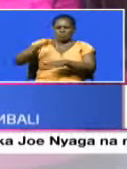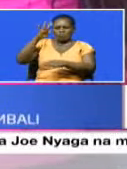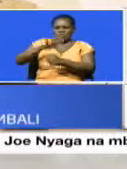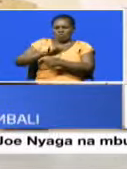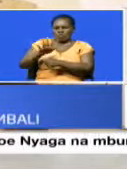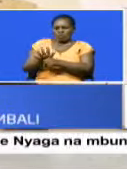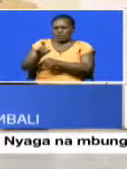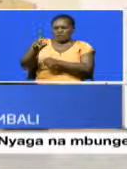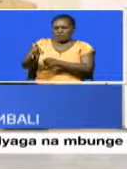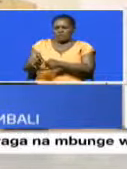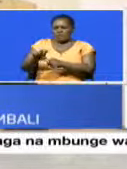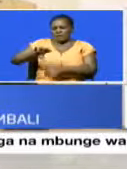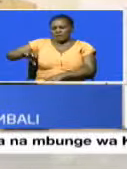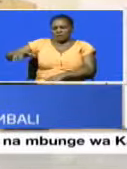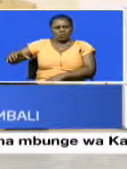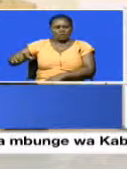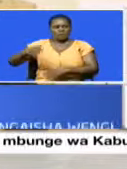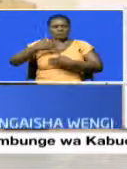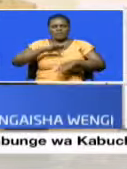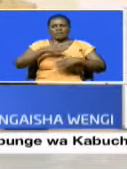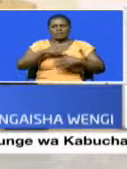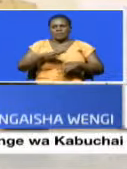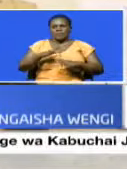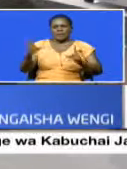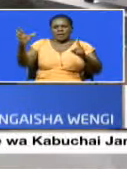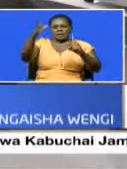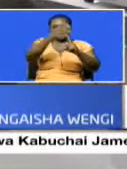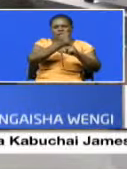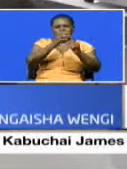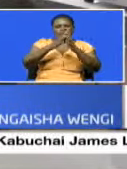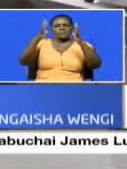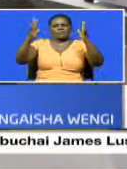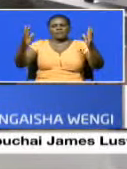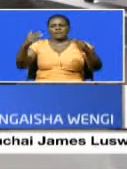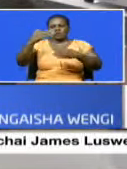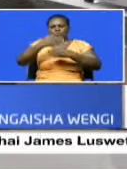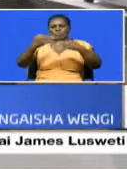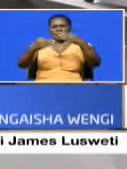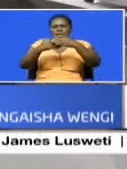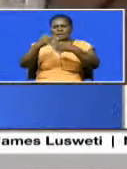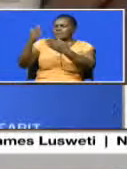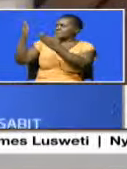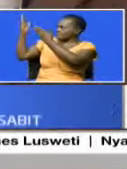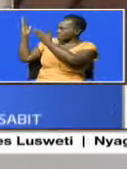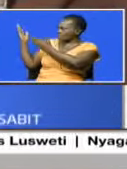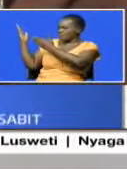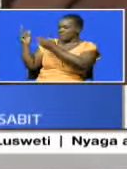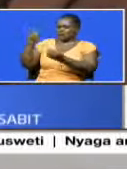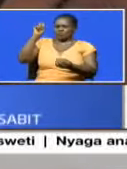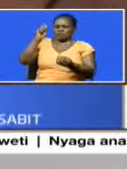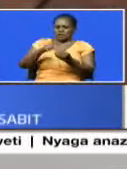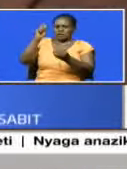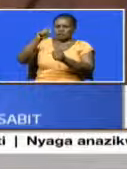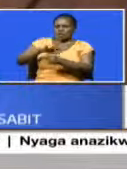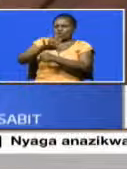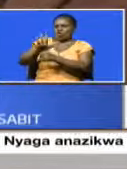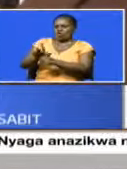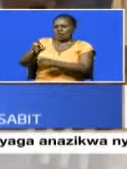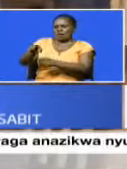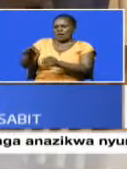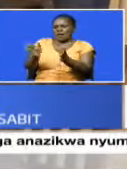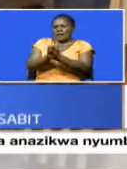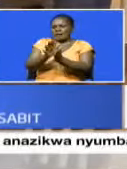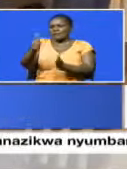vya corona, kaunti ya Marsabit imepiga hatua muhimu katika ujenzi wa maabara hii ya kupima corona na magonjwa